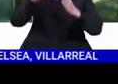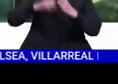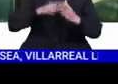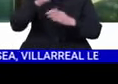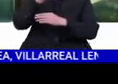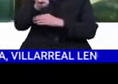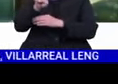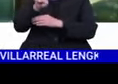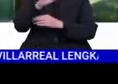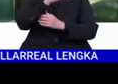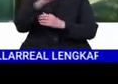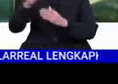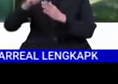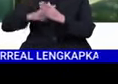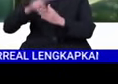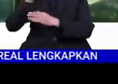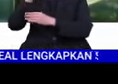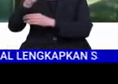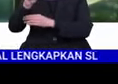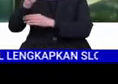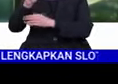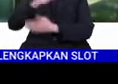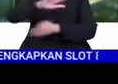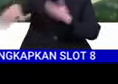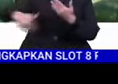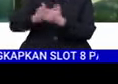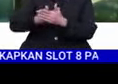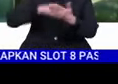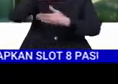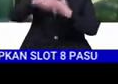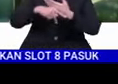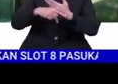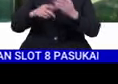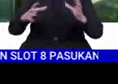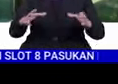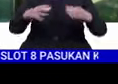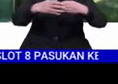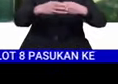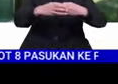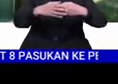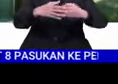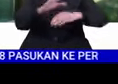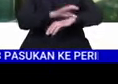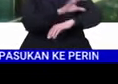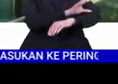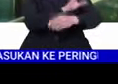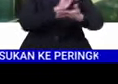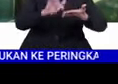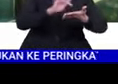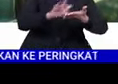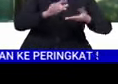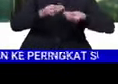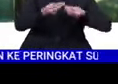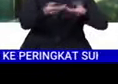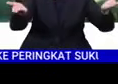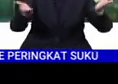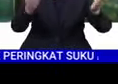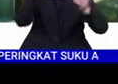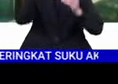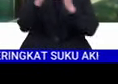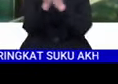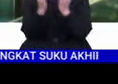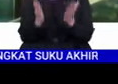ini dan pada bulan Junior out progran Perancis ataupun Perancis siswa kepada pajapaja